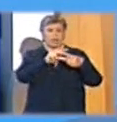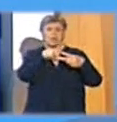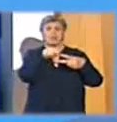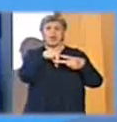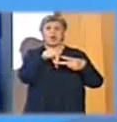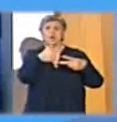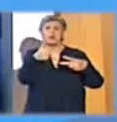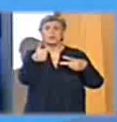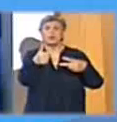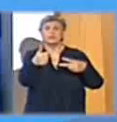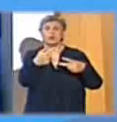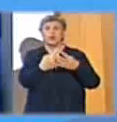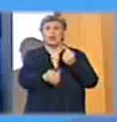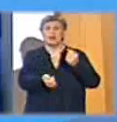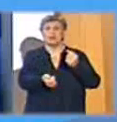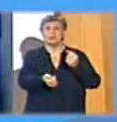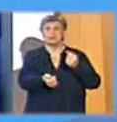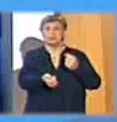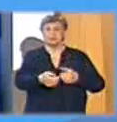Μόνο αυτές οι δύο.